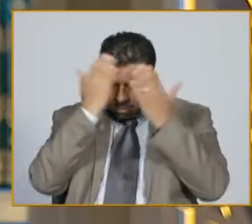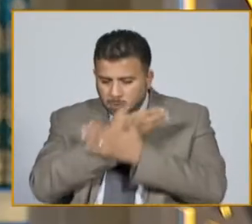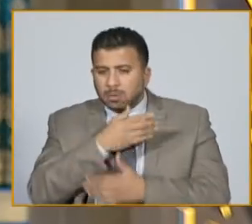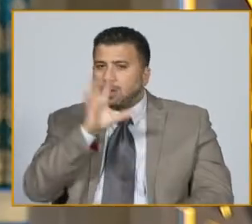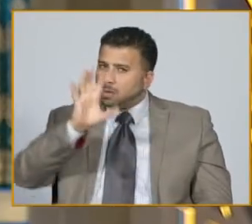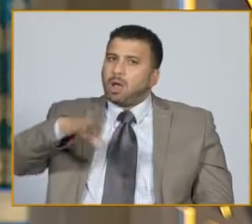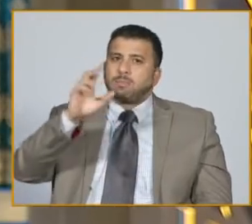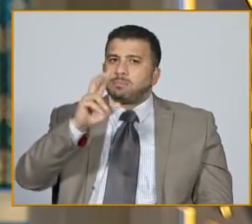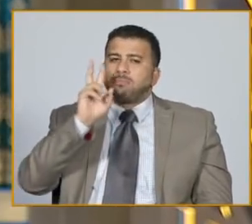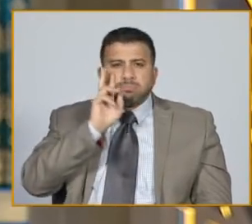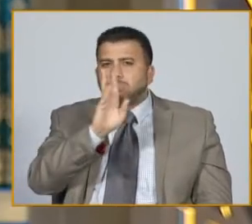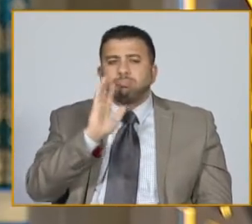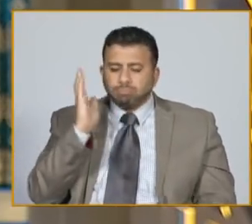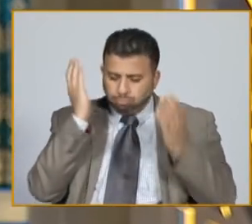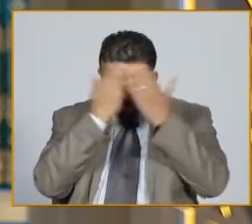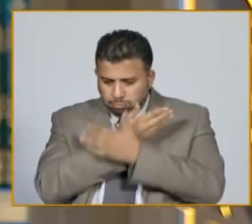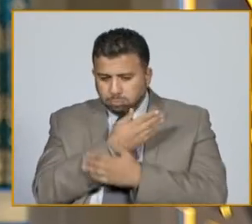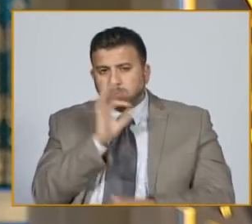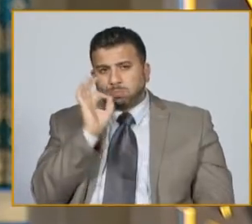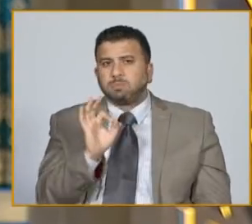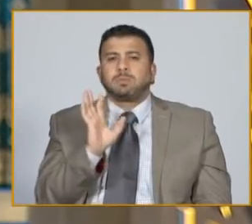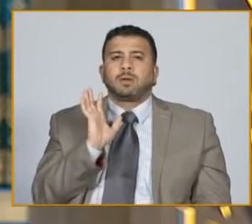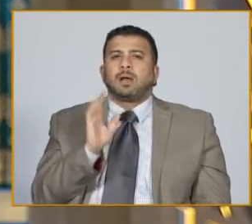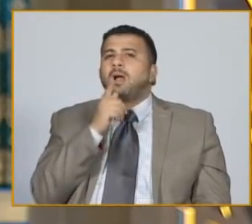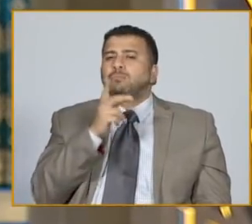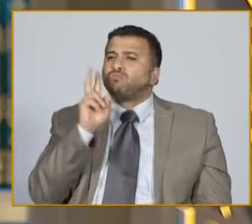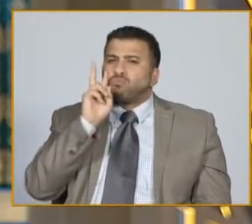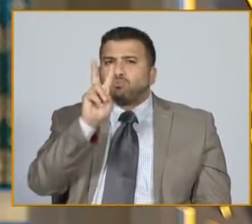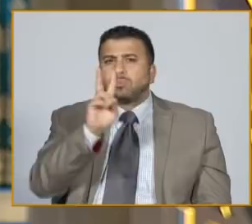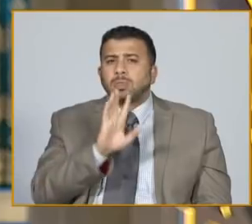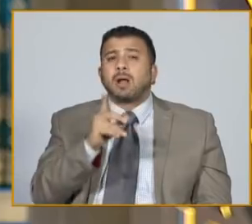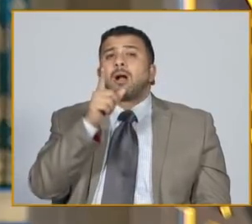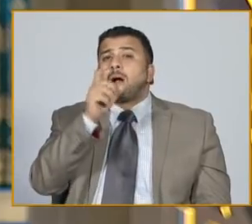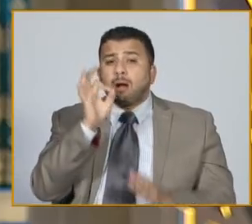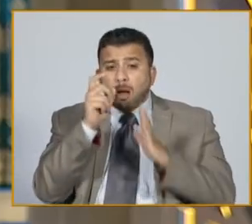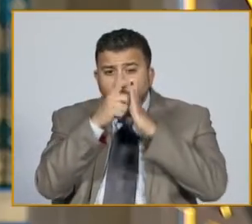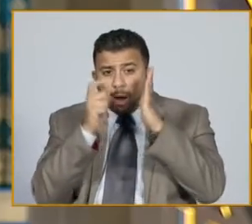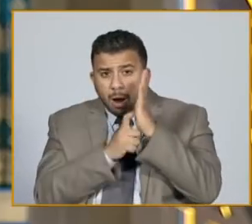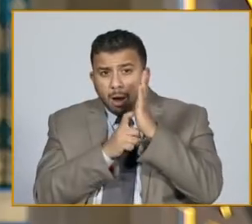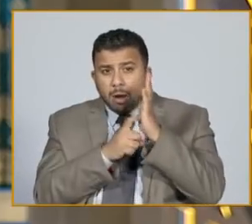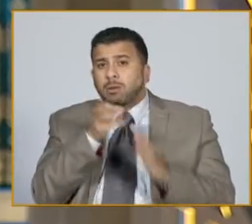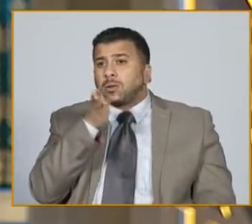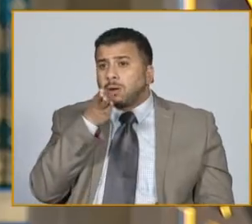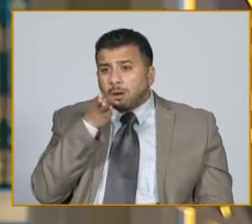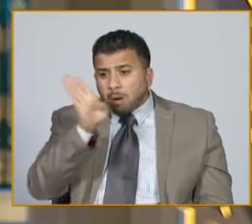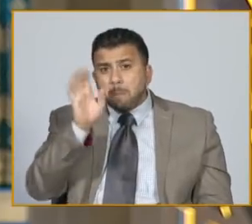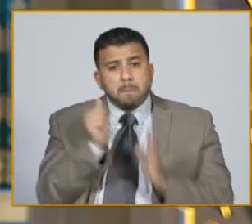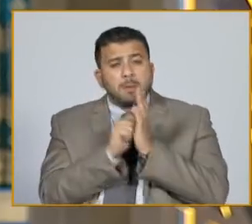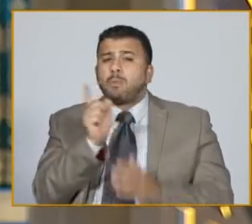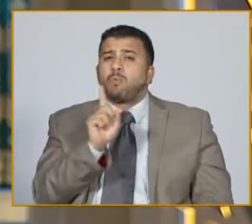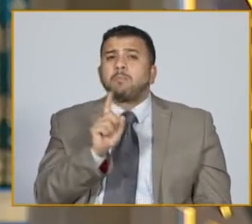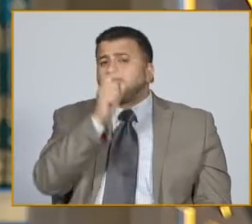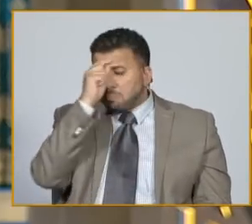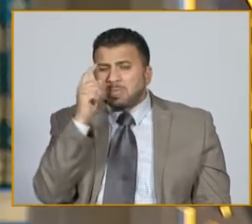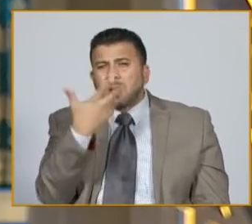الأقوال مثلا، فإنها في فترة العدة تحتجب، والأصل أن ما تخرج من البيت لكن استثنيت للضرورة. فإذا ذهبت